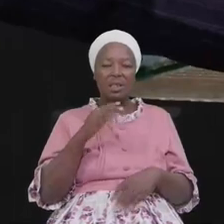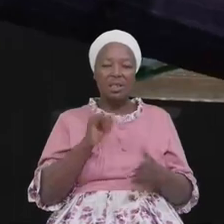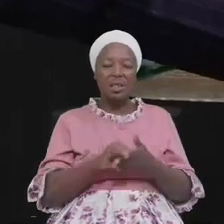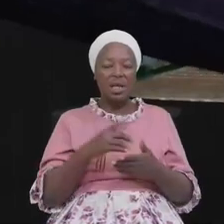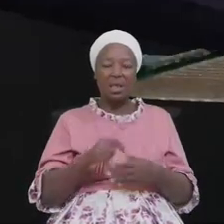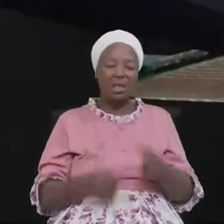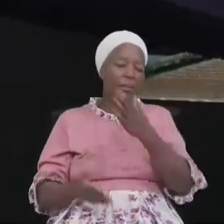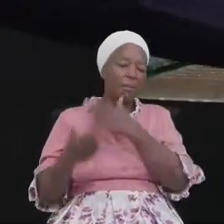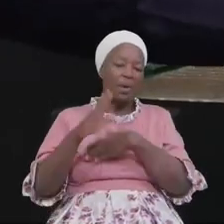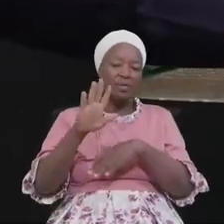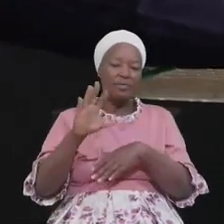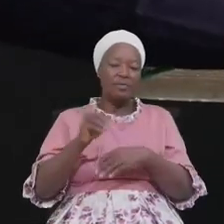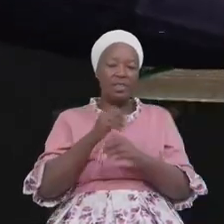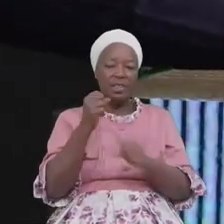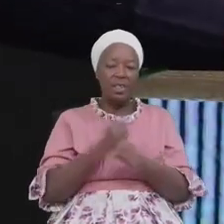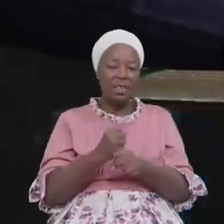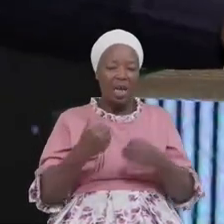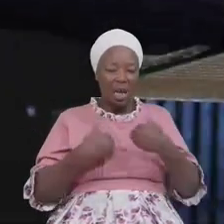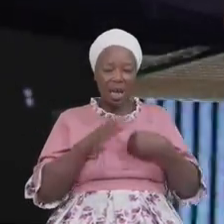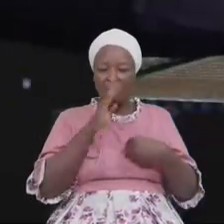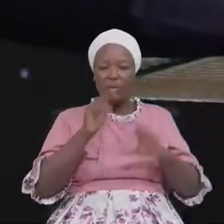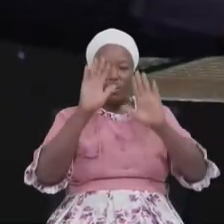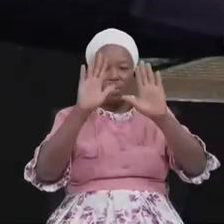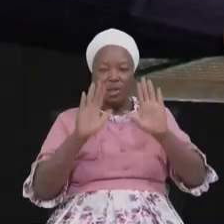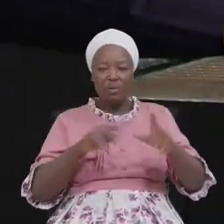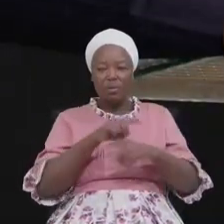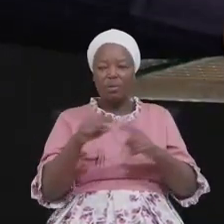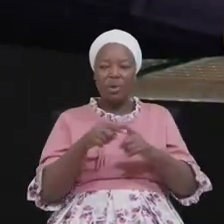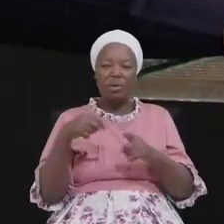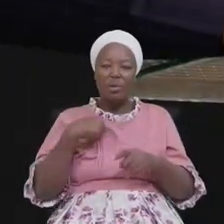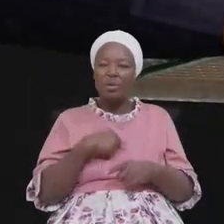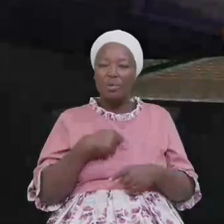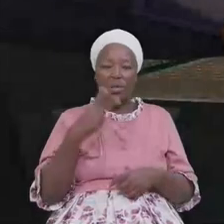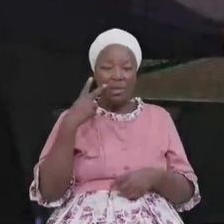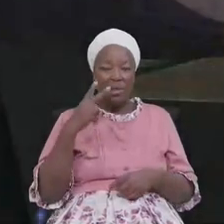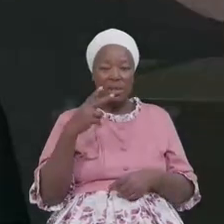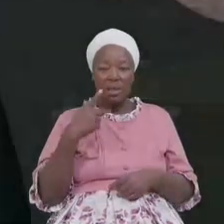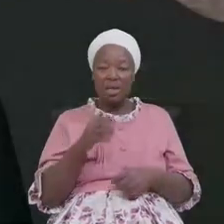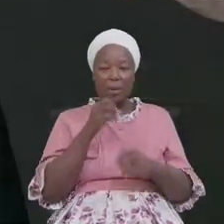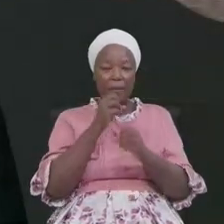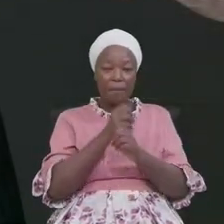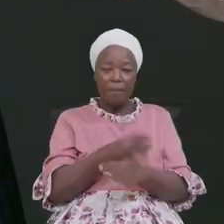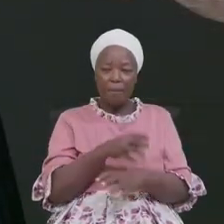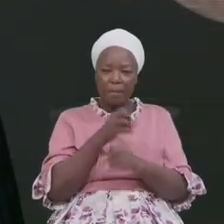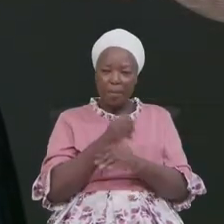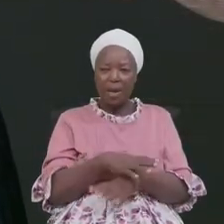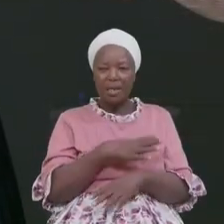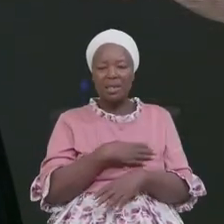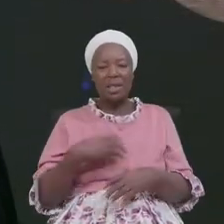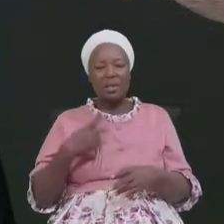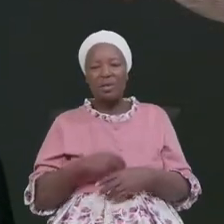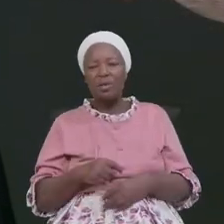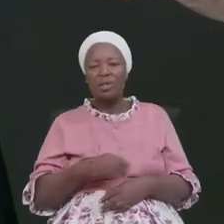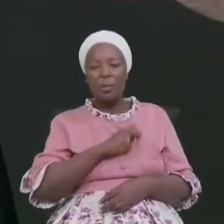passées étaient glorieuses, quand nous regardons la marche, les mouvements,